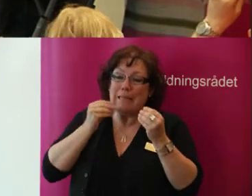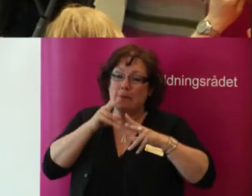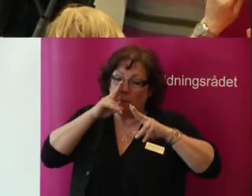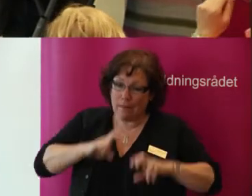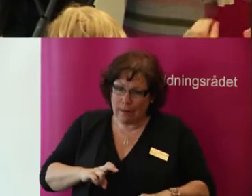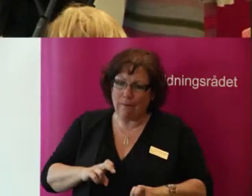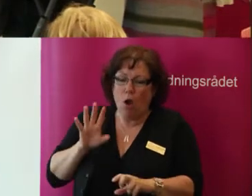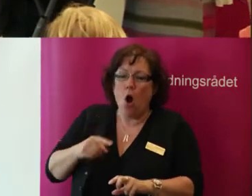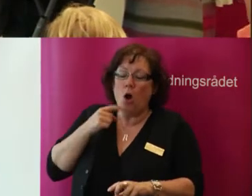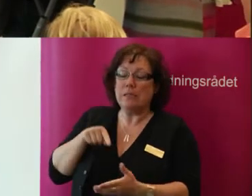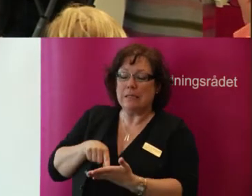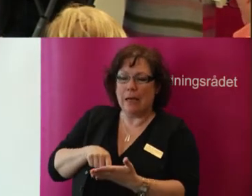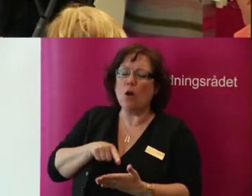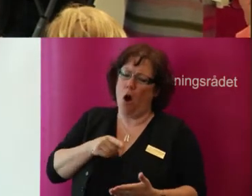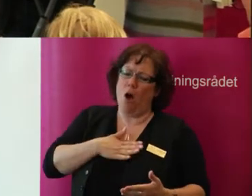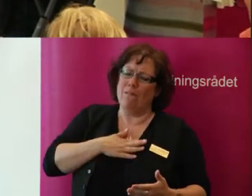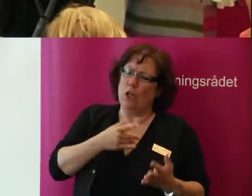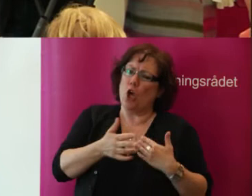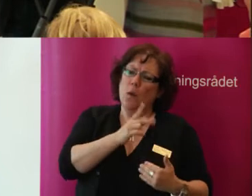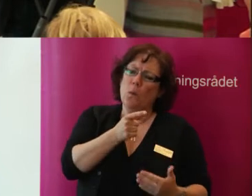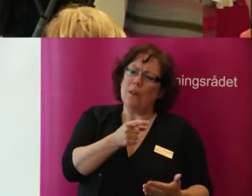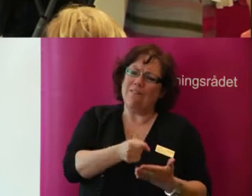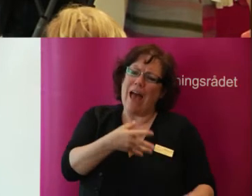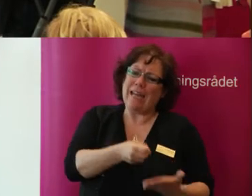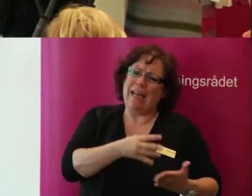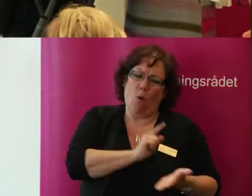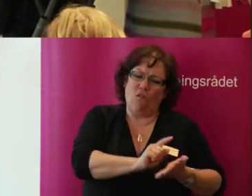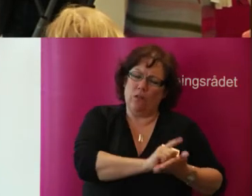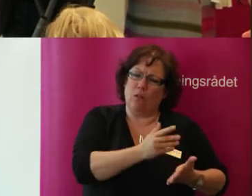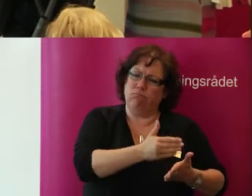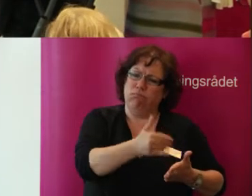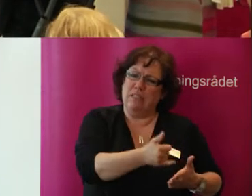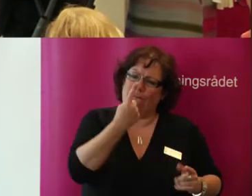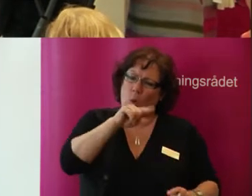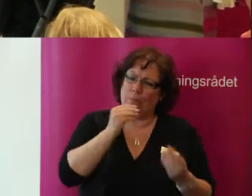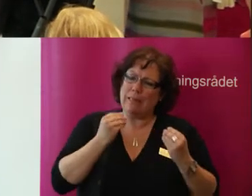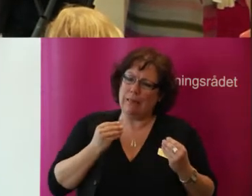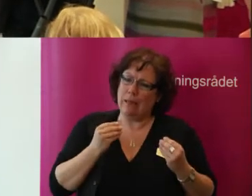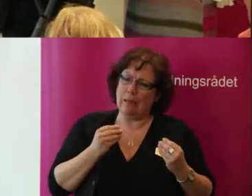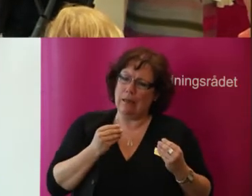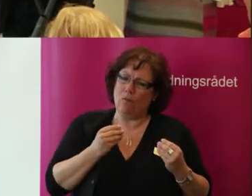vill göra utvärderingar lite oftare. Ulrika, hur kommer det sig?